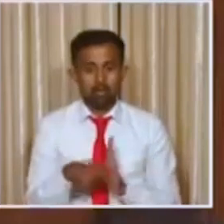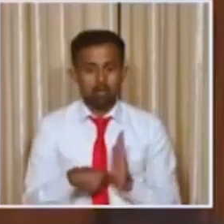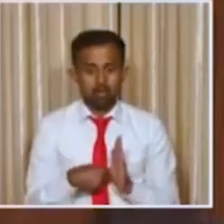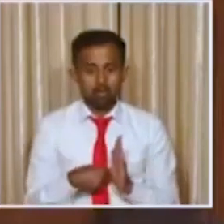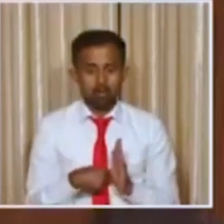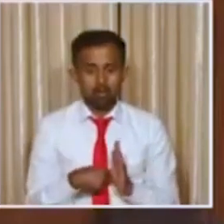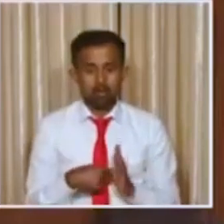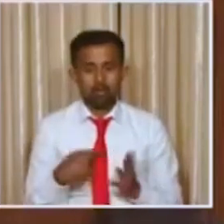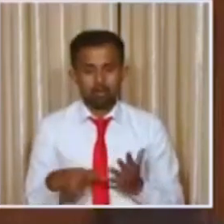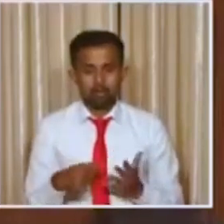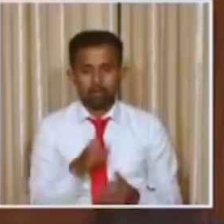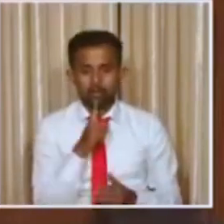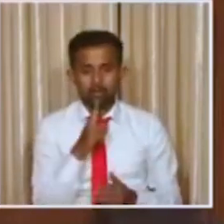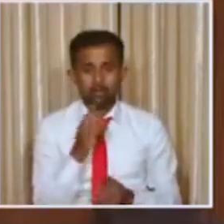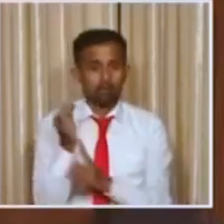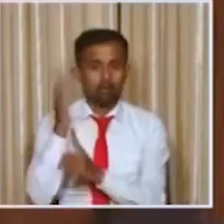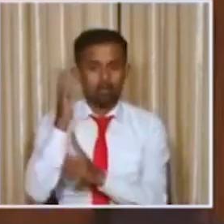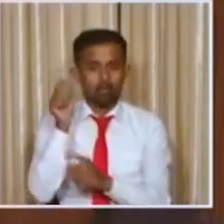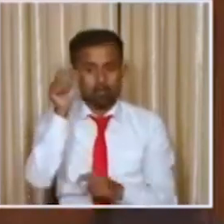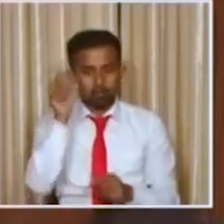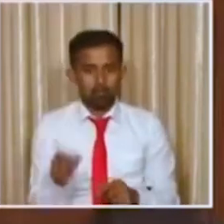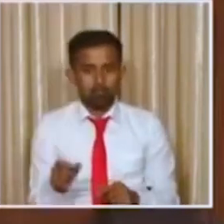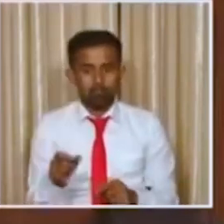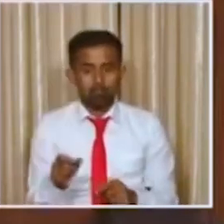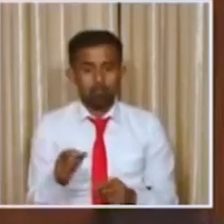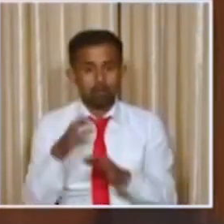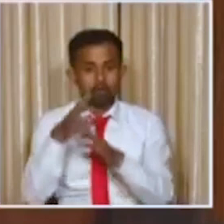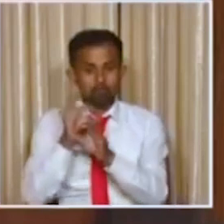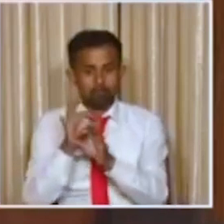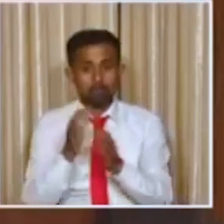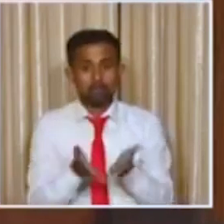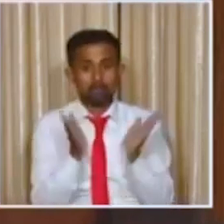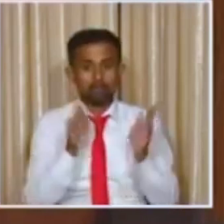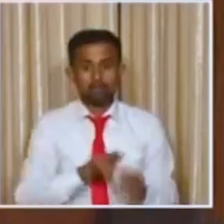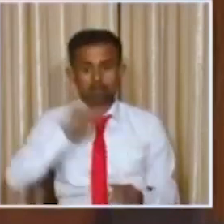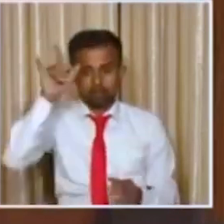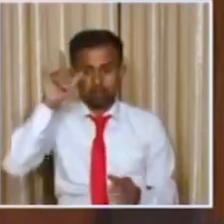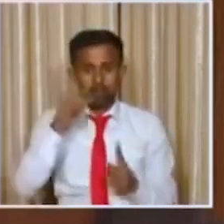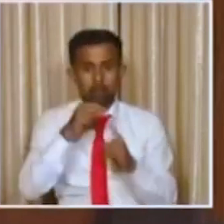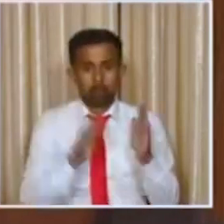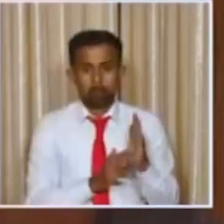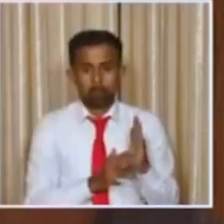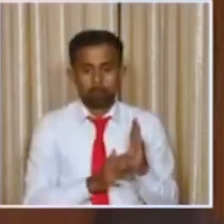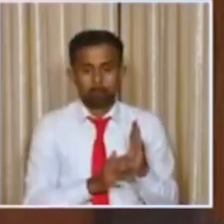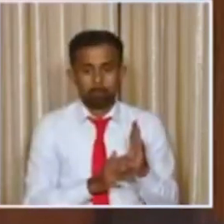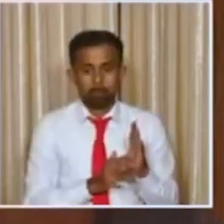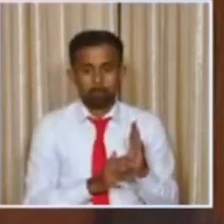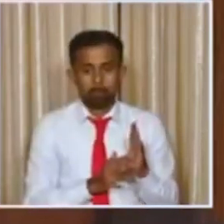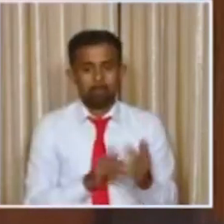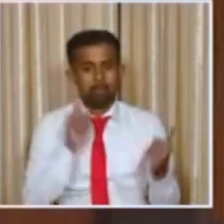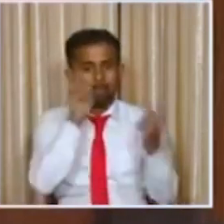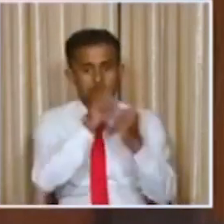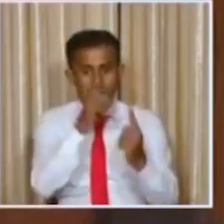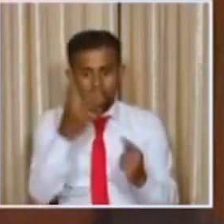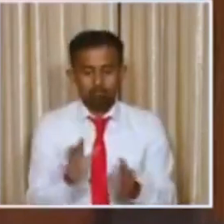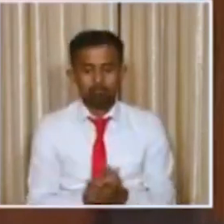ஜனாதிபதி அவர்கள் இந்தியாவுக்கு சென்று பாரத பிரதமரை சந்தித்து வருவதாகவும், அதுக்கு முன்பாக